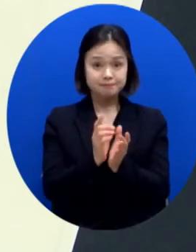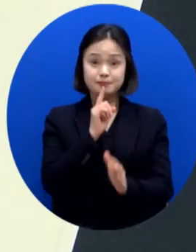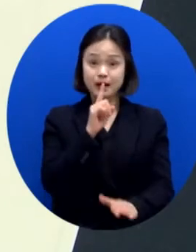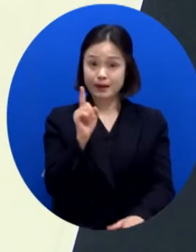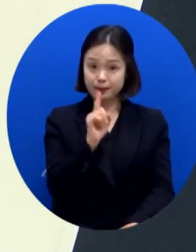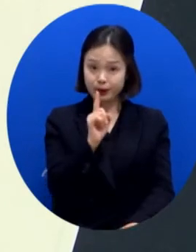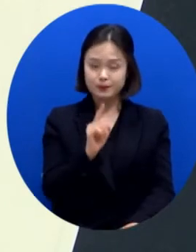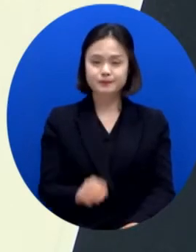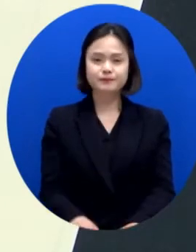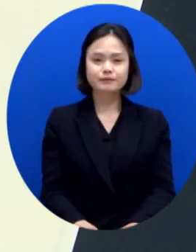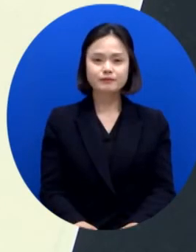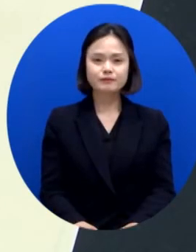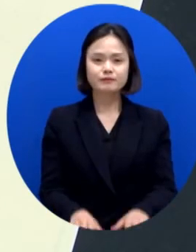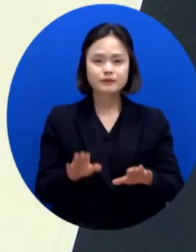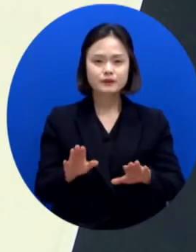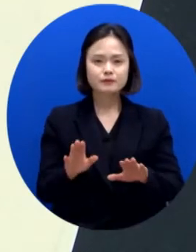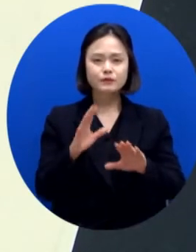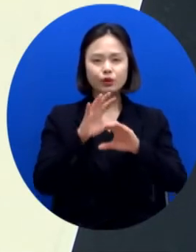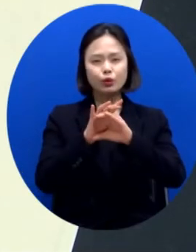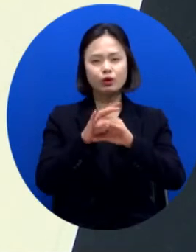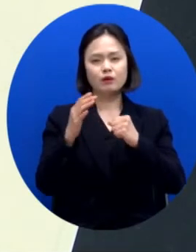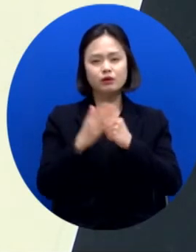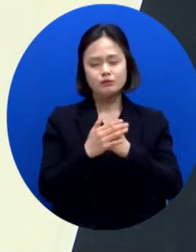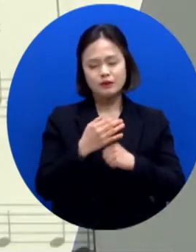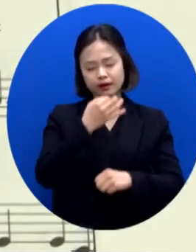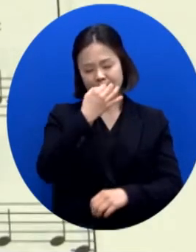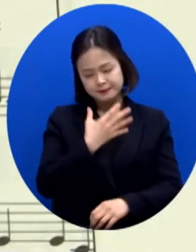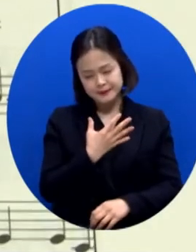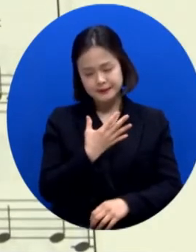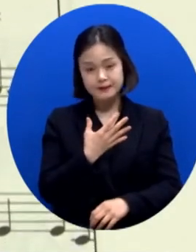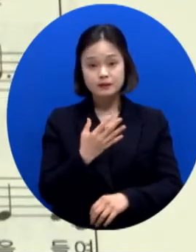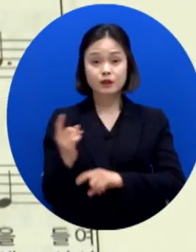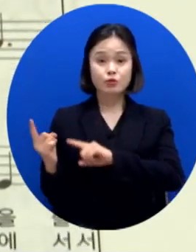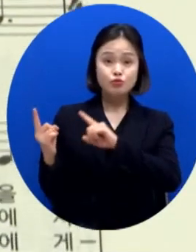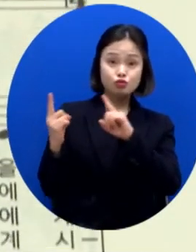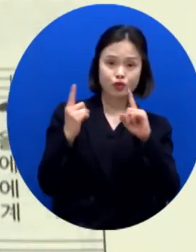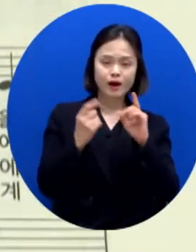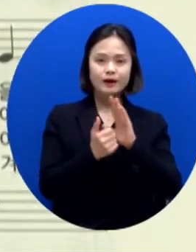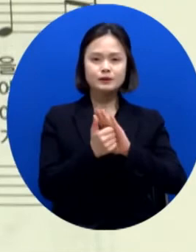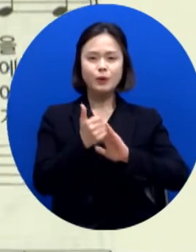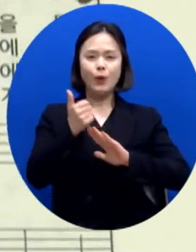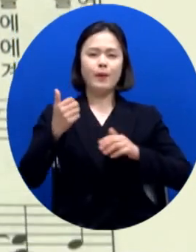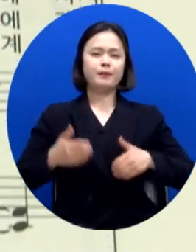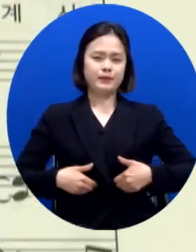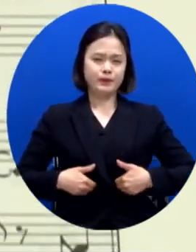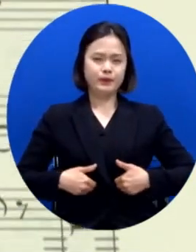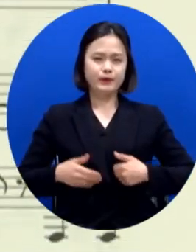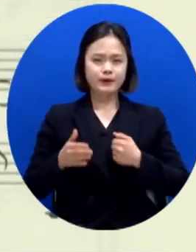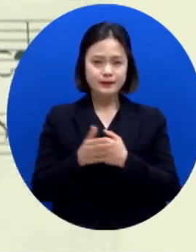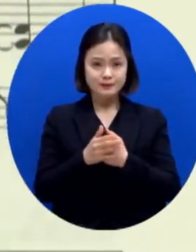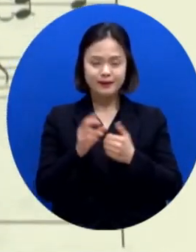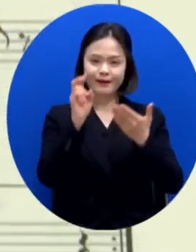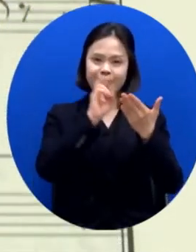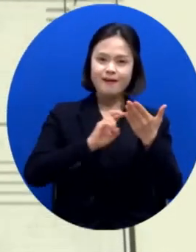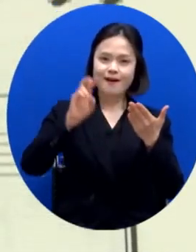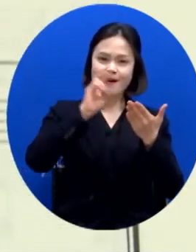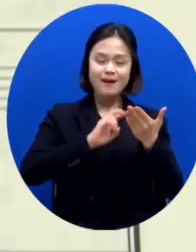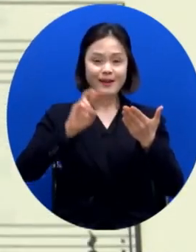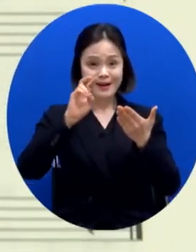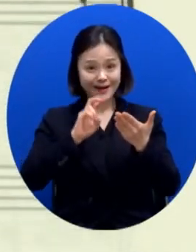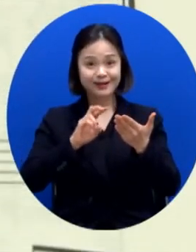때보다 부활의 소망이 필요한 요즘 부활절 캐럴을 통해 예수 그리스도와 함께 누리는 기쁨이